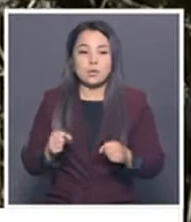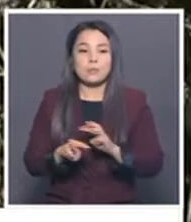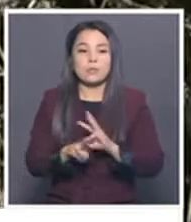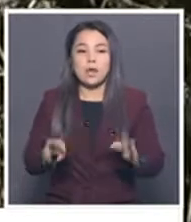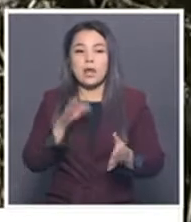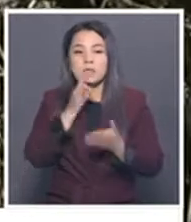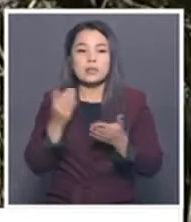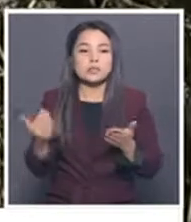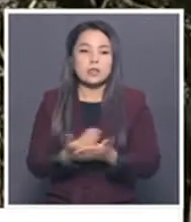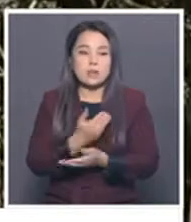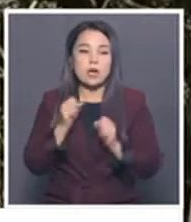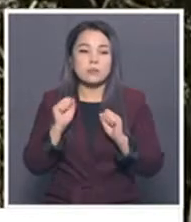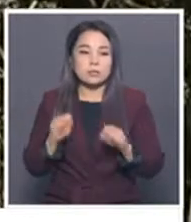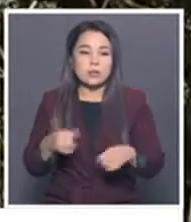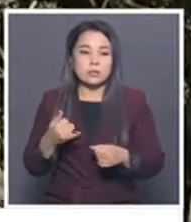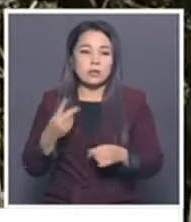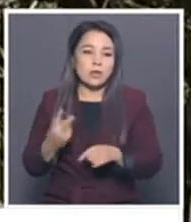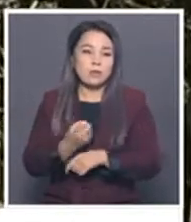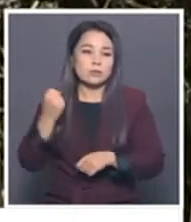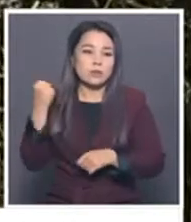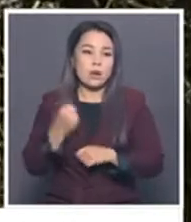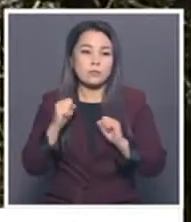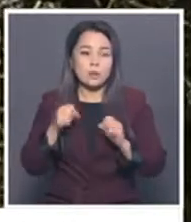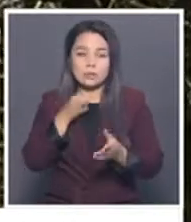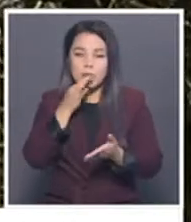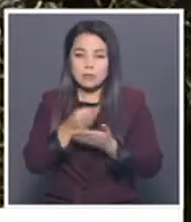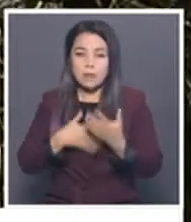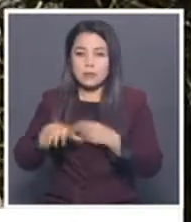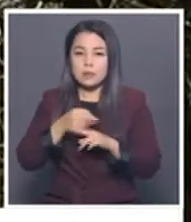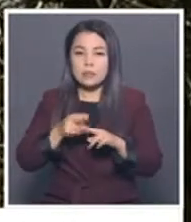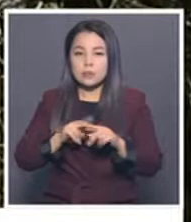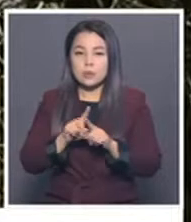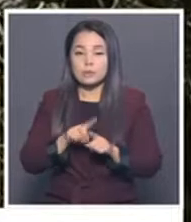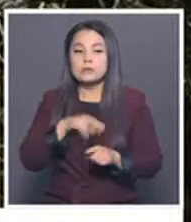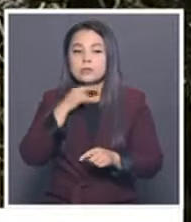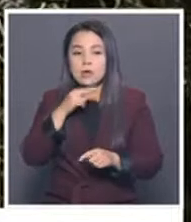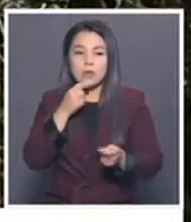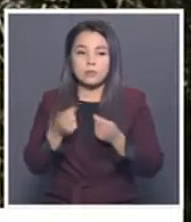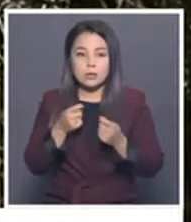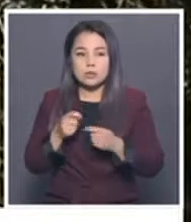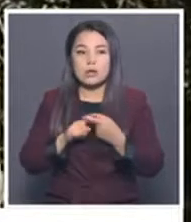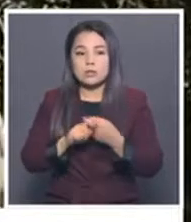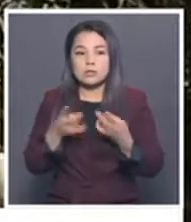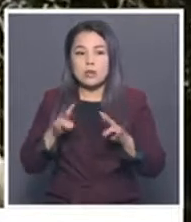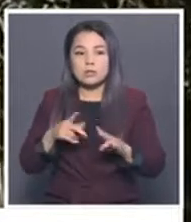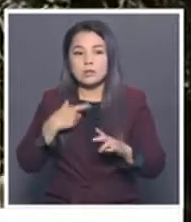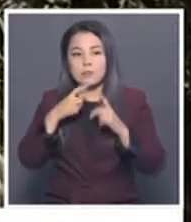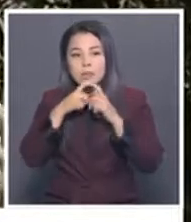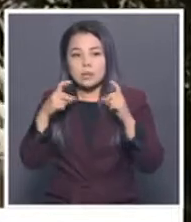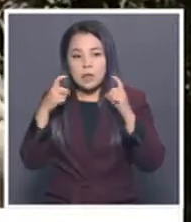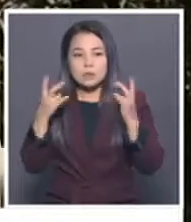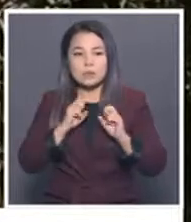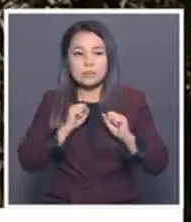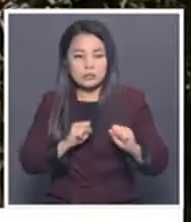коронавирустың жаңа толқыны келуі мүмкін. Сондықтан да барлықтарымыз осы дертті болдыртпау, жұқтыртпау үшін маска режимін